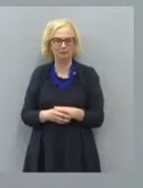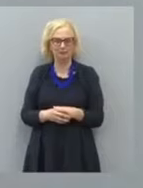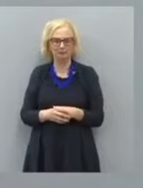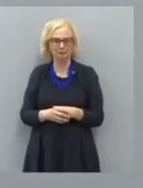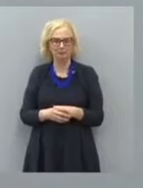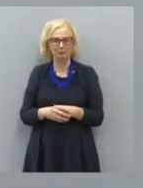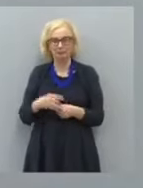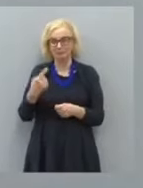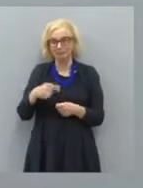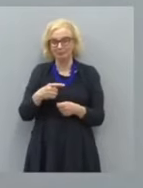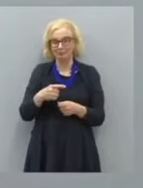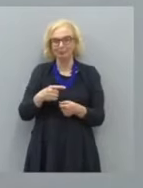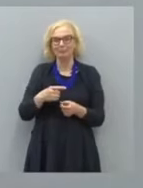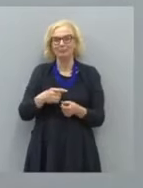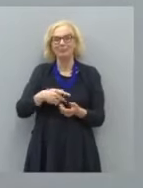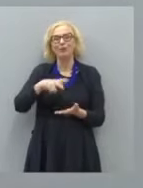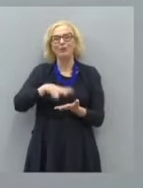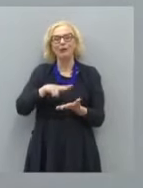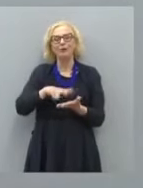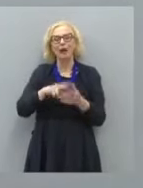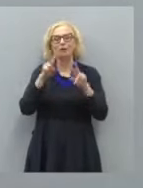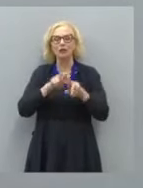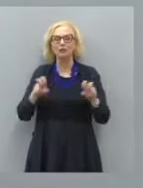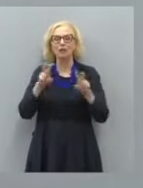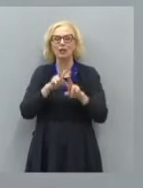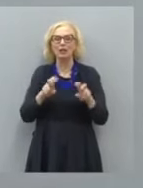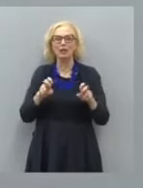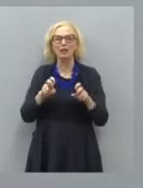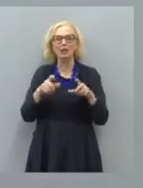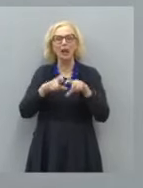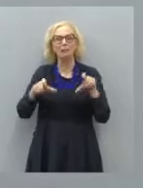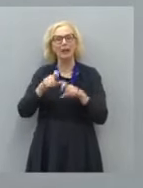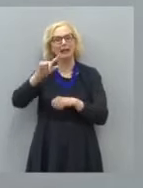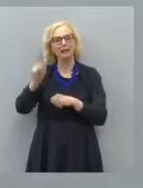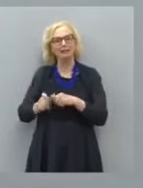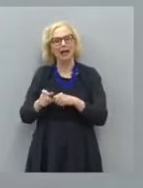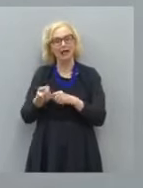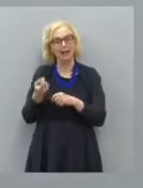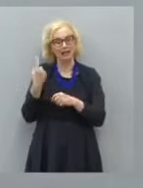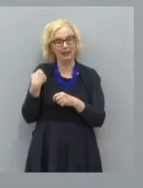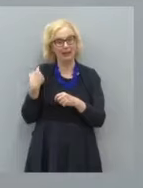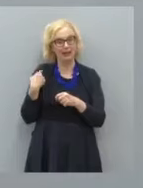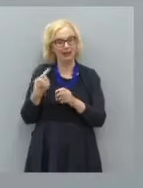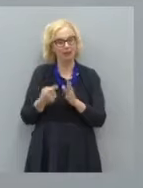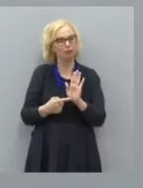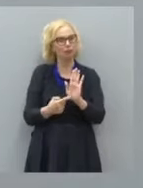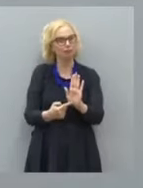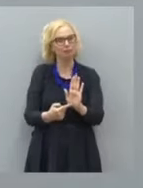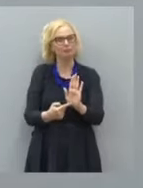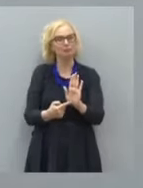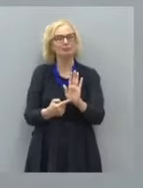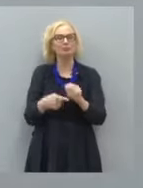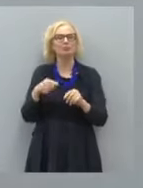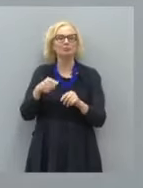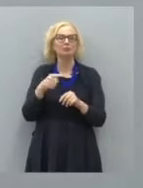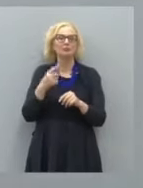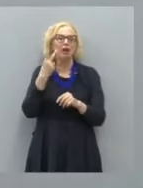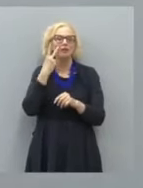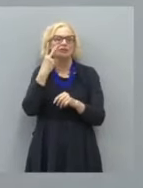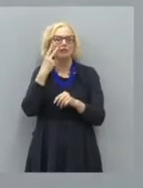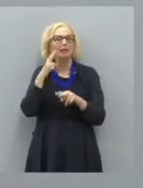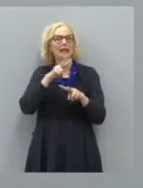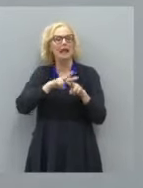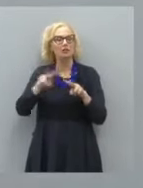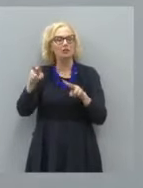anche confermato dalla recentissima ricerca indagine di banca d'italia presentata ieri che dimostra degli interventi nazionali